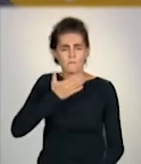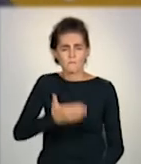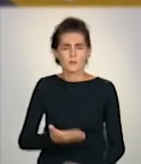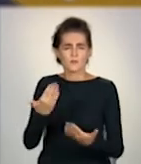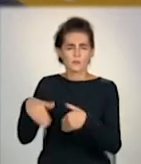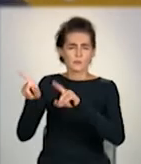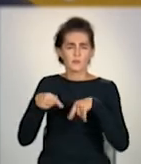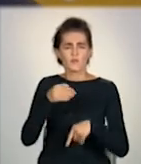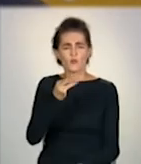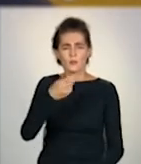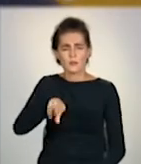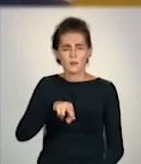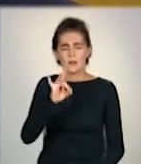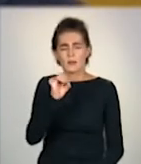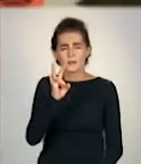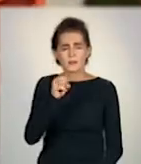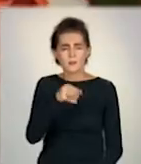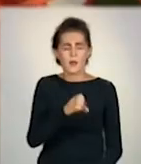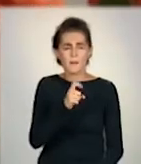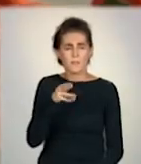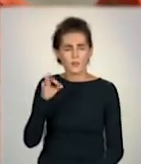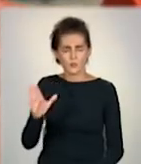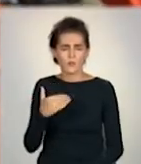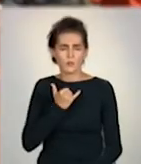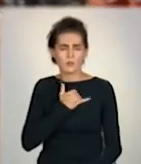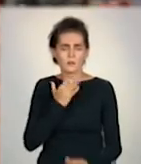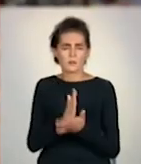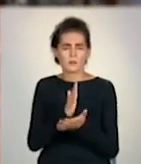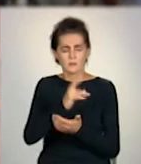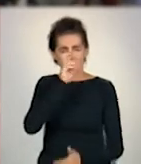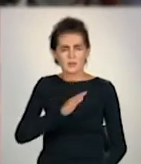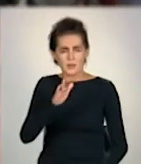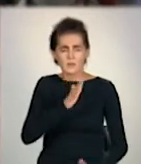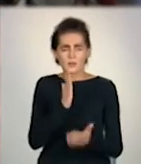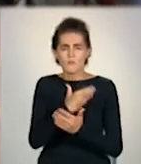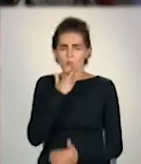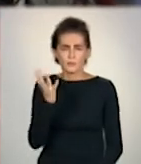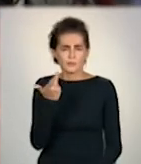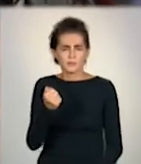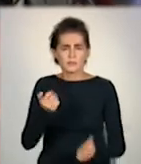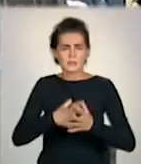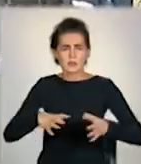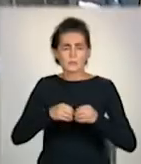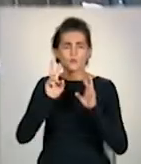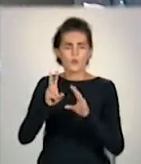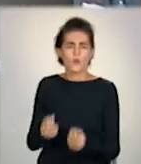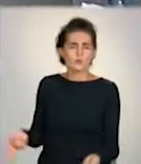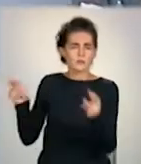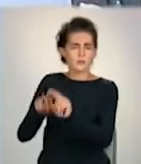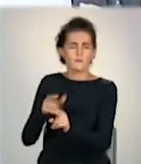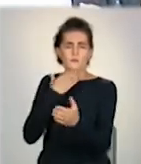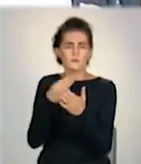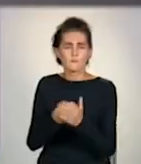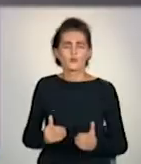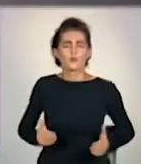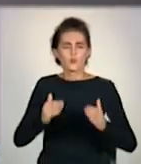боку фонду Рината Ахметова. У нас в країні є велика кількість сімей, які покинули свої домівки